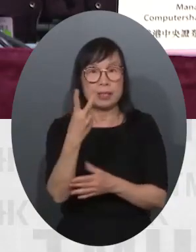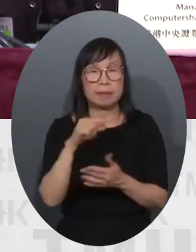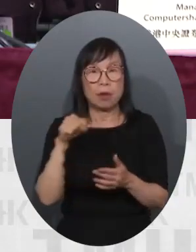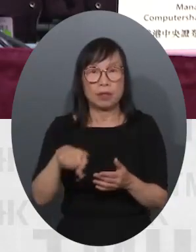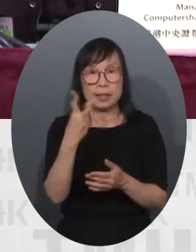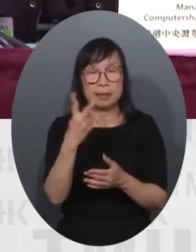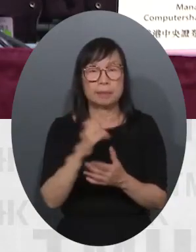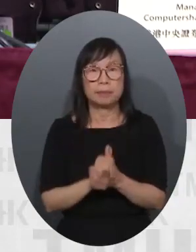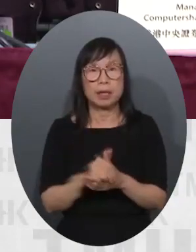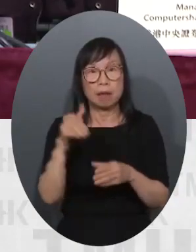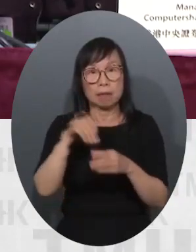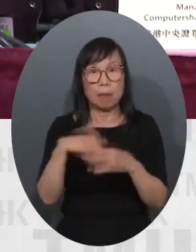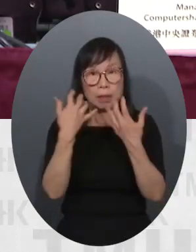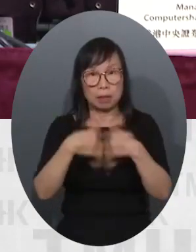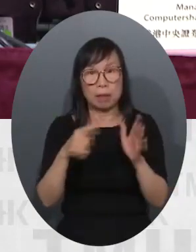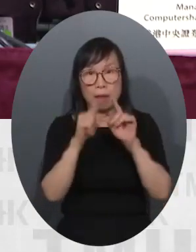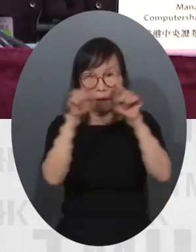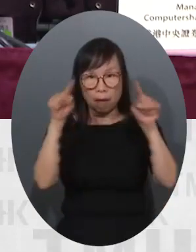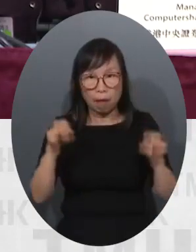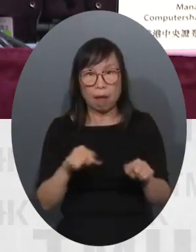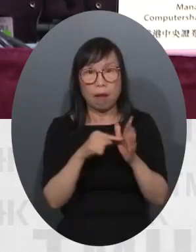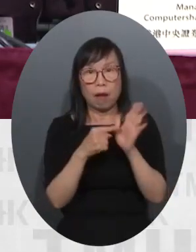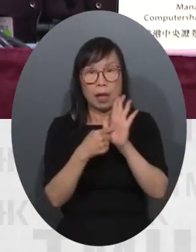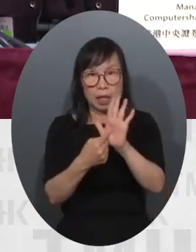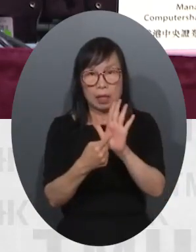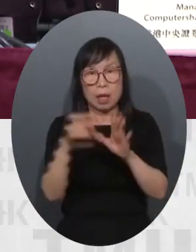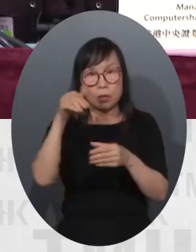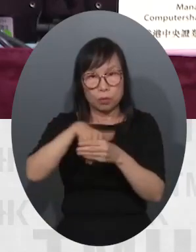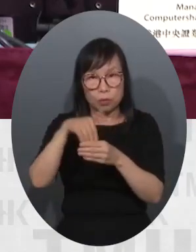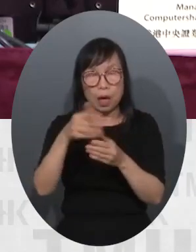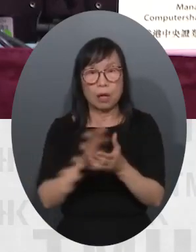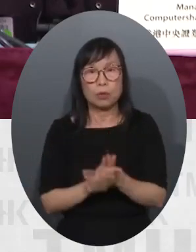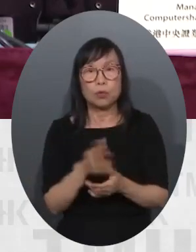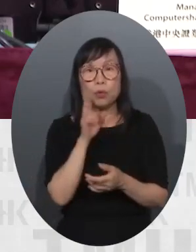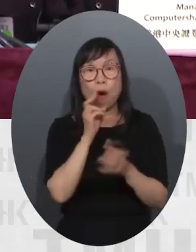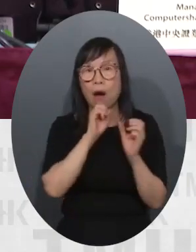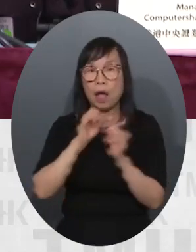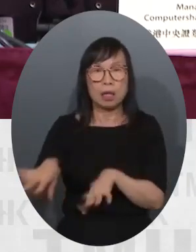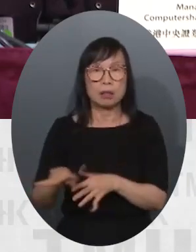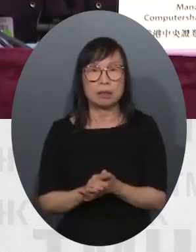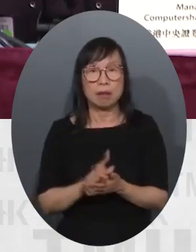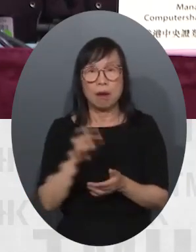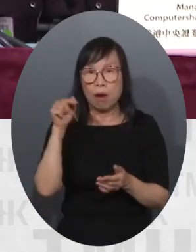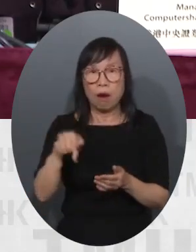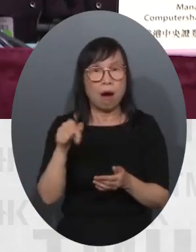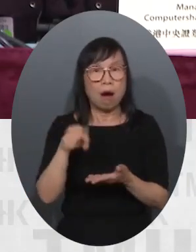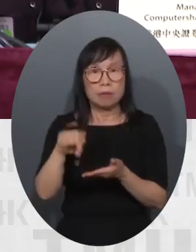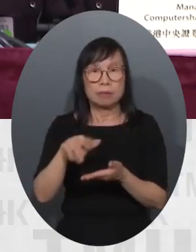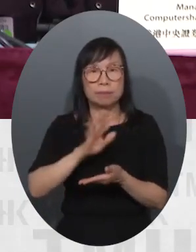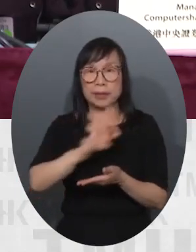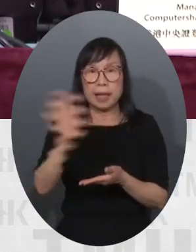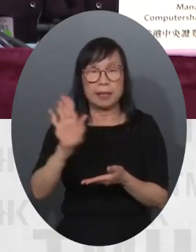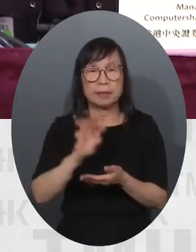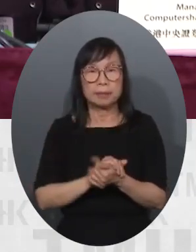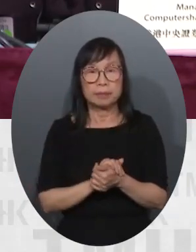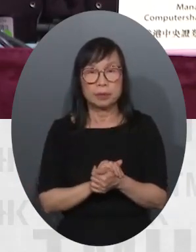你的投票機屏幕上應該會顯示你的選擇。如果棄權，請不要按任何掣。為